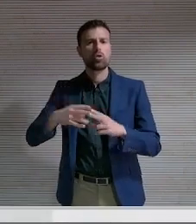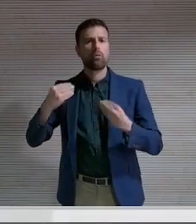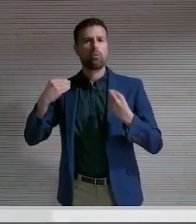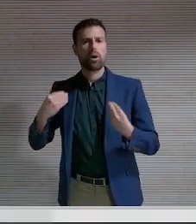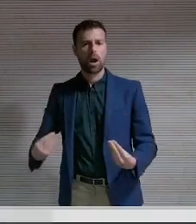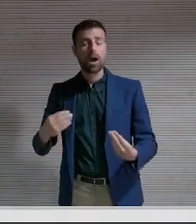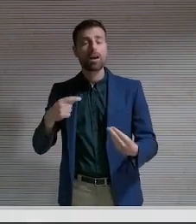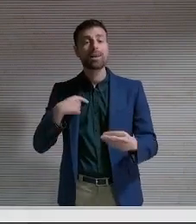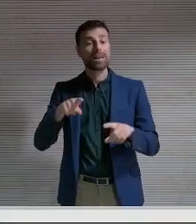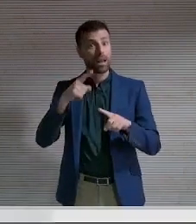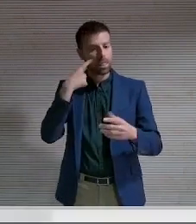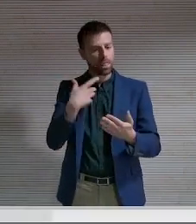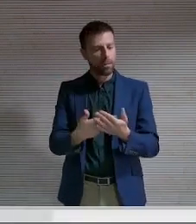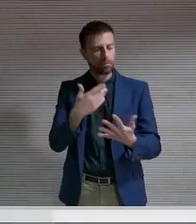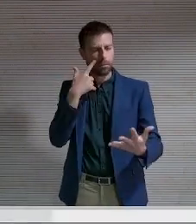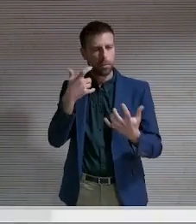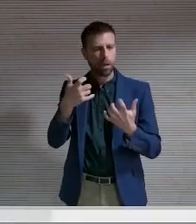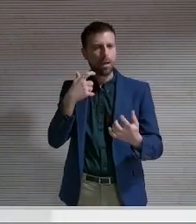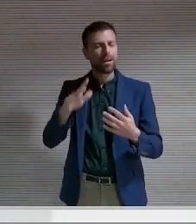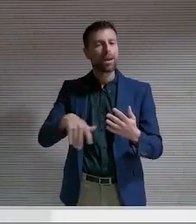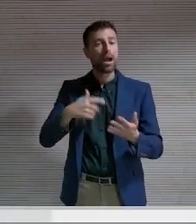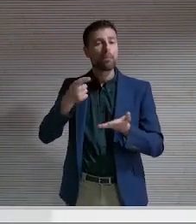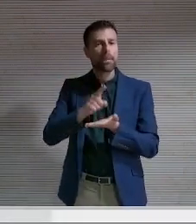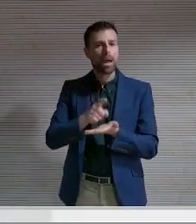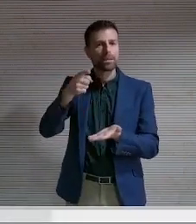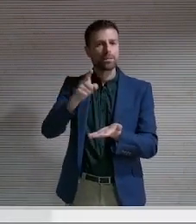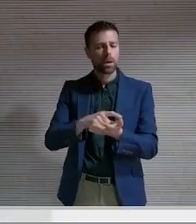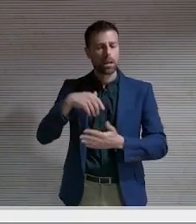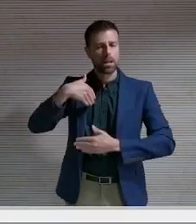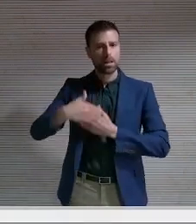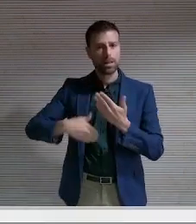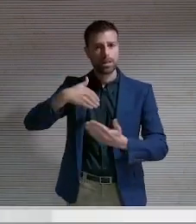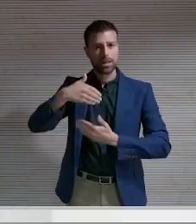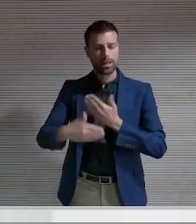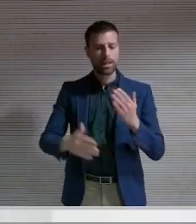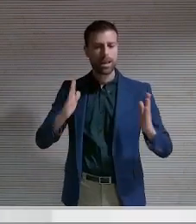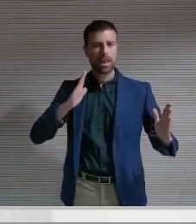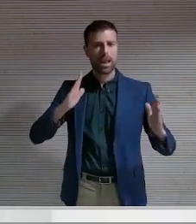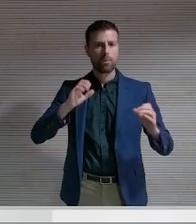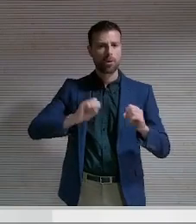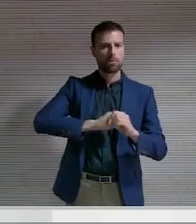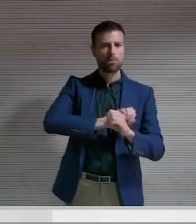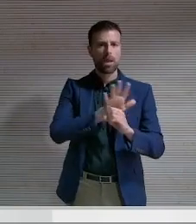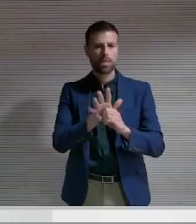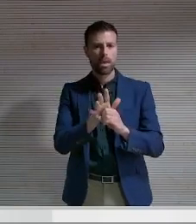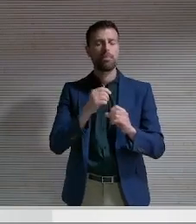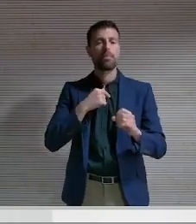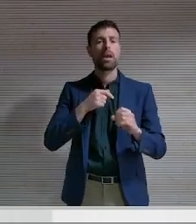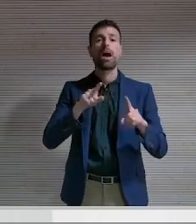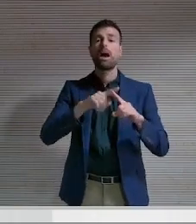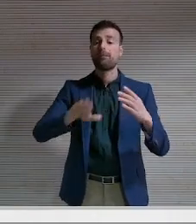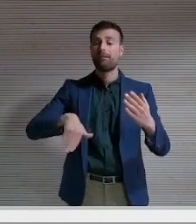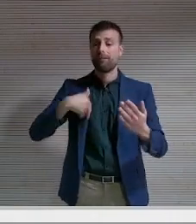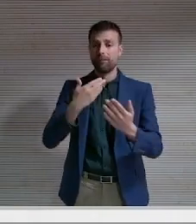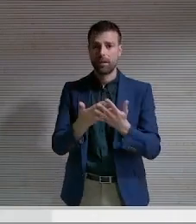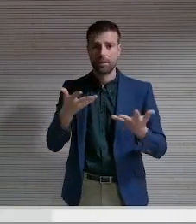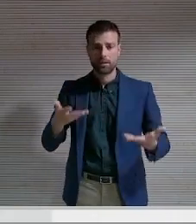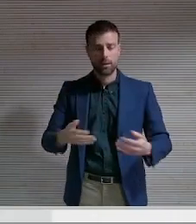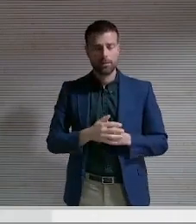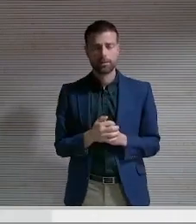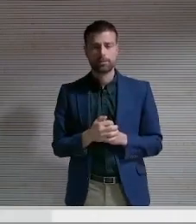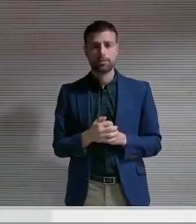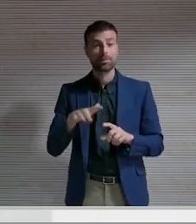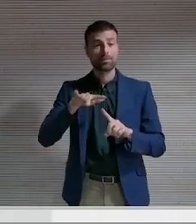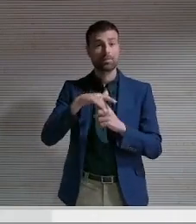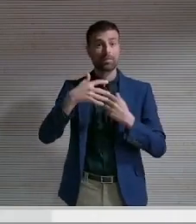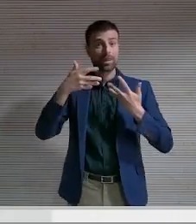demostrant a mesura que anaven avançant els mesos des del període de la pandèmia, de la Covid, fins avui. Però en aquests